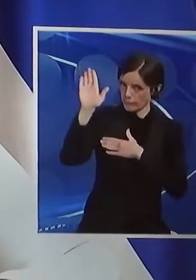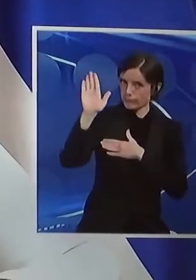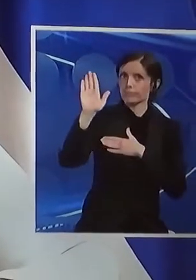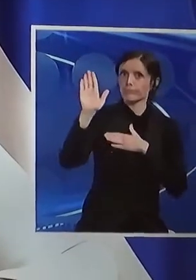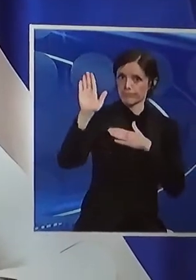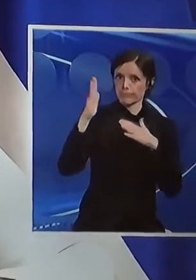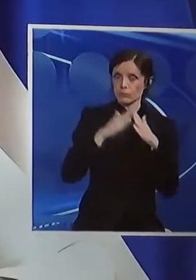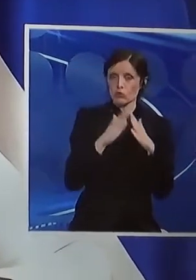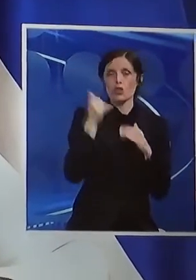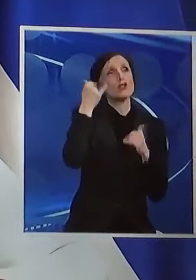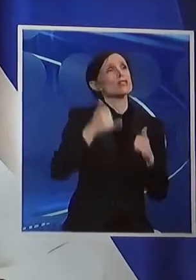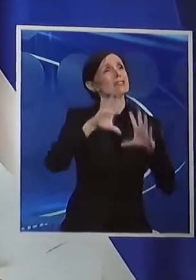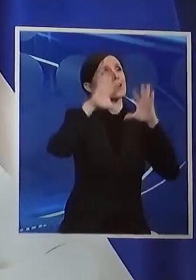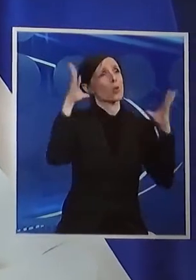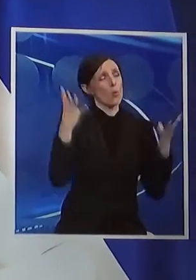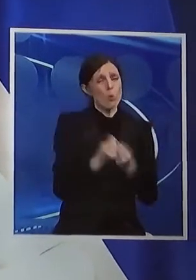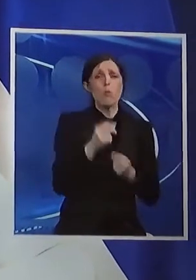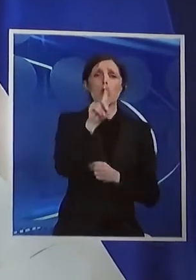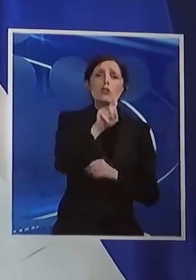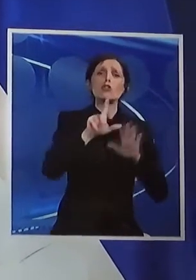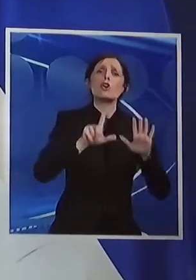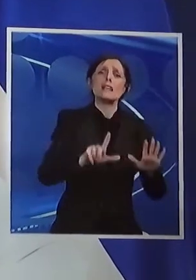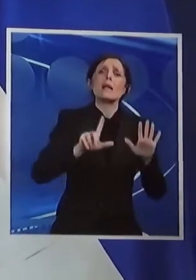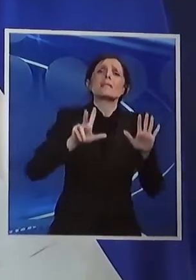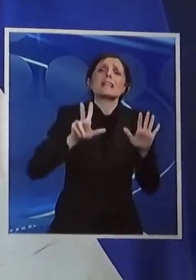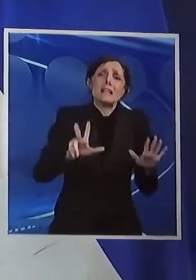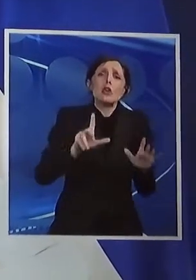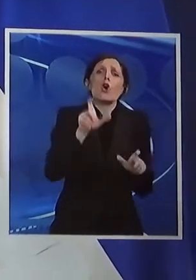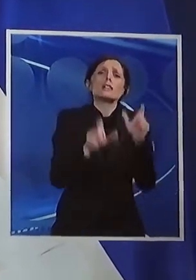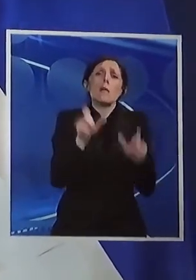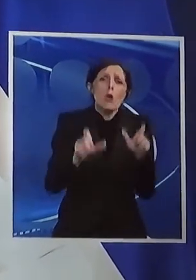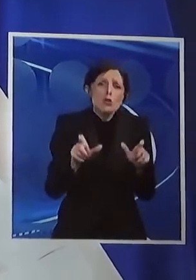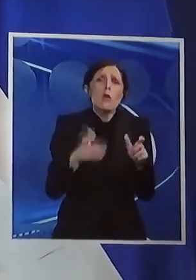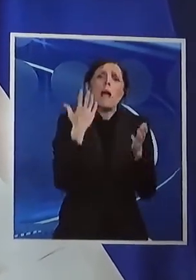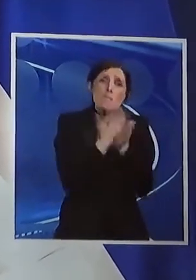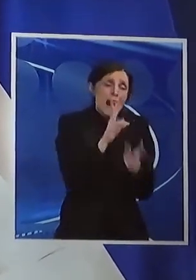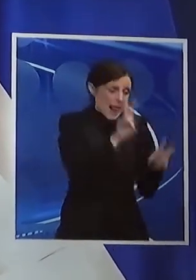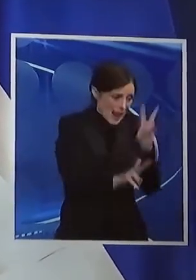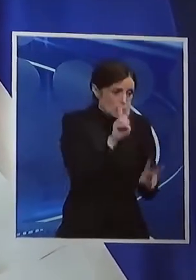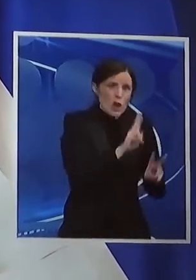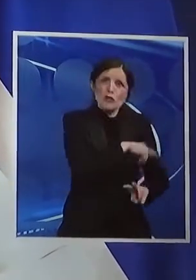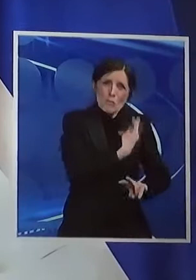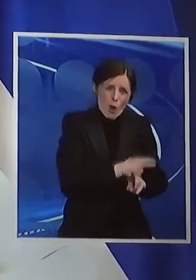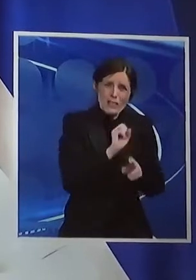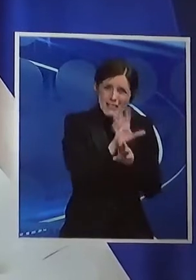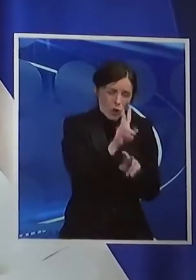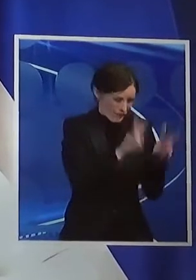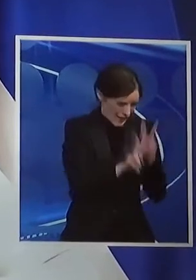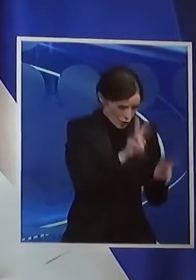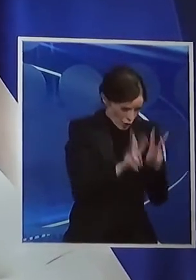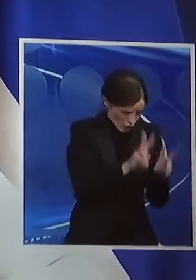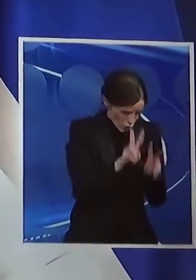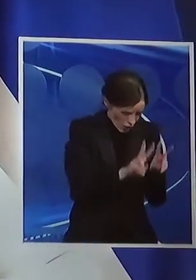je 178 osoba otpušteno sa bolničkog lečenja. Nisu svi još došli